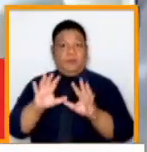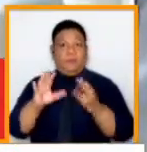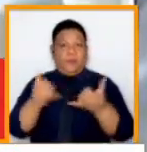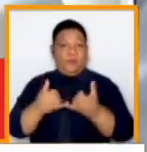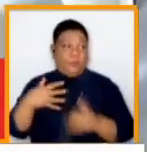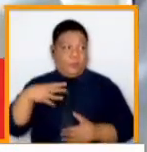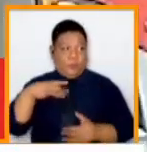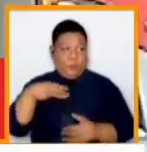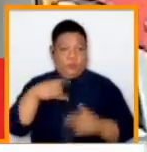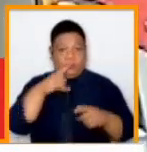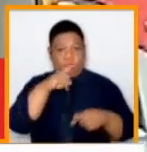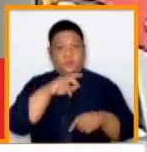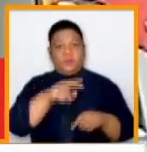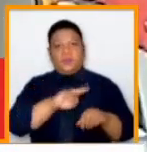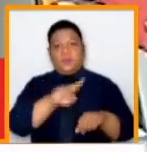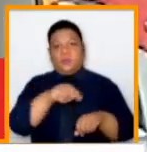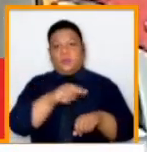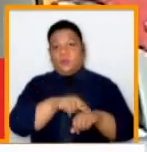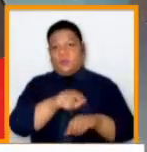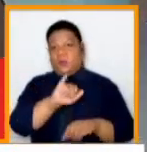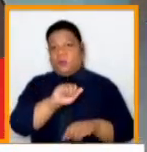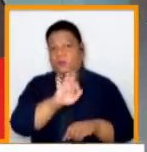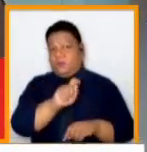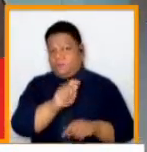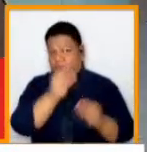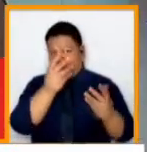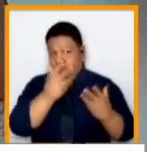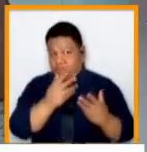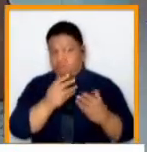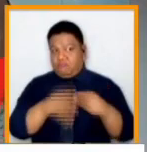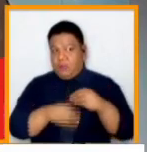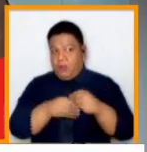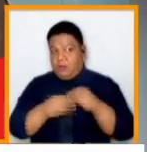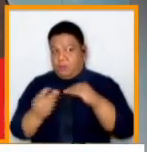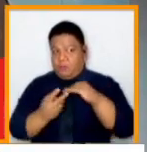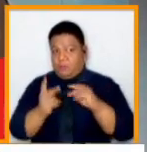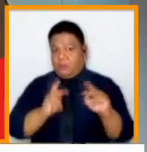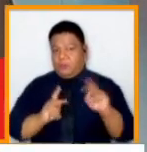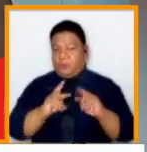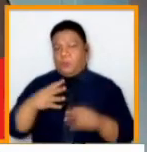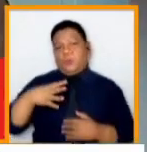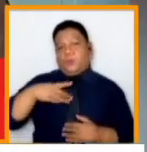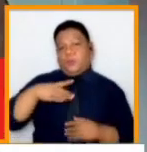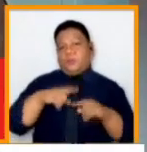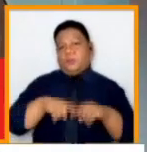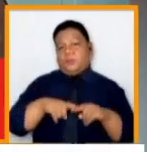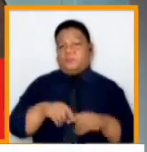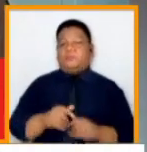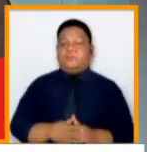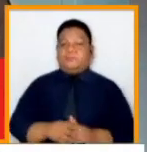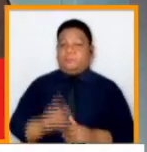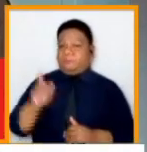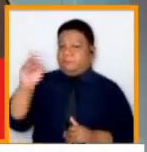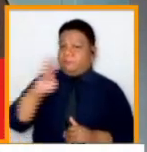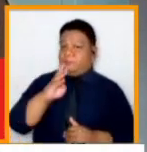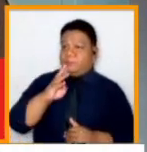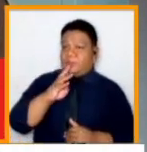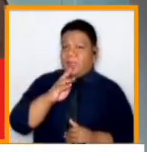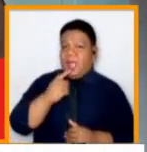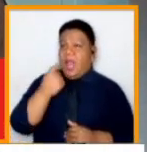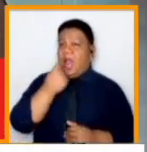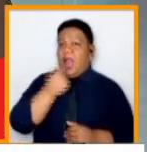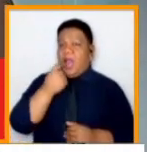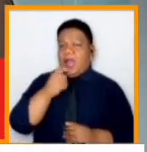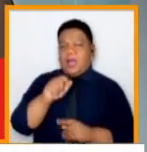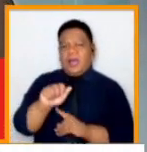National IATF kung dadagdagan ito. Yung negative antigen test result, masandali lang